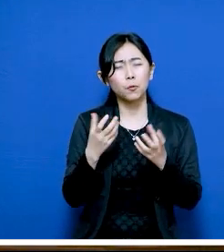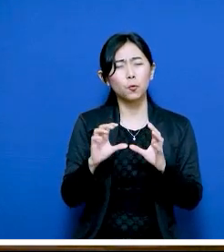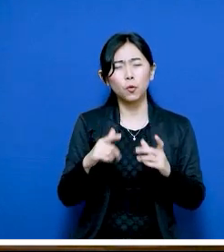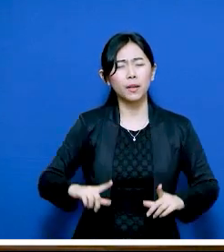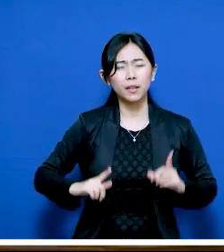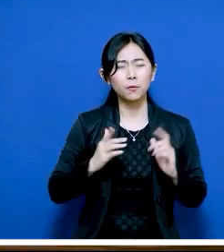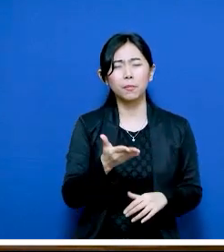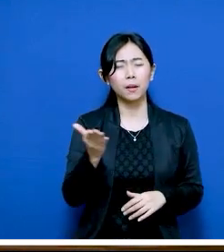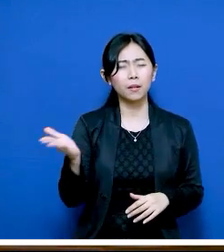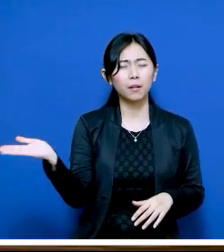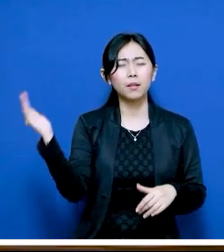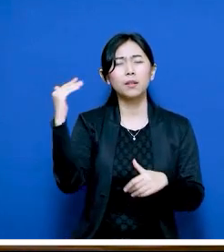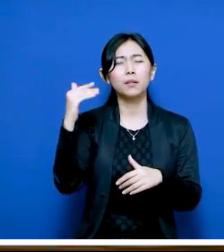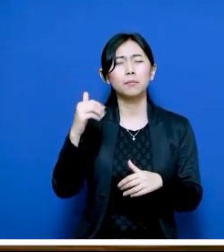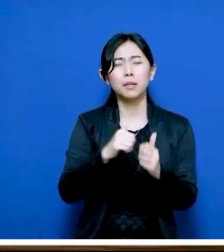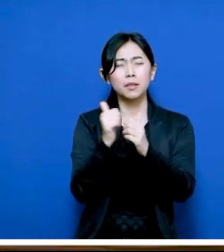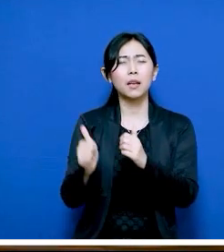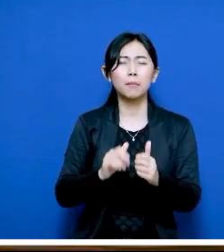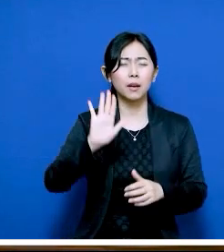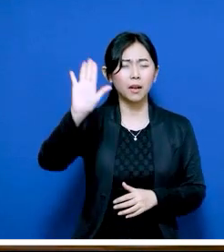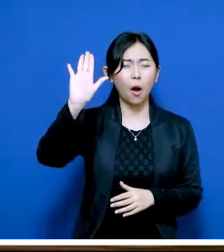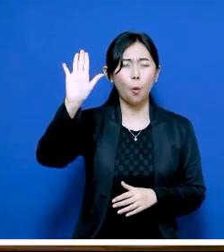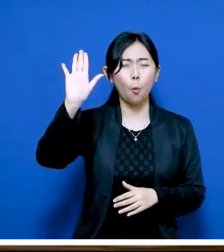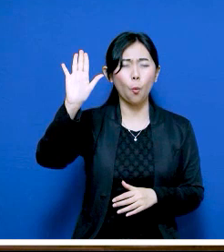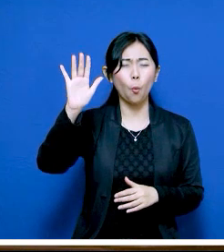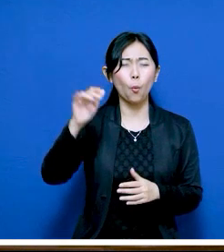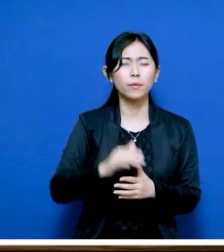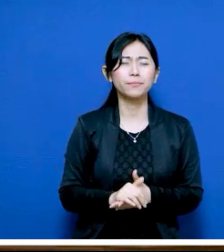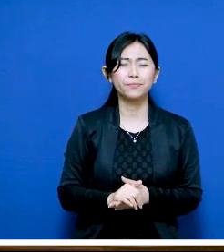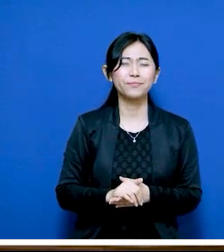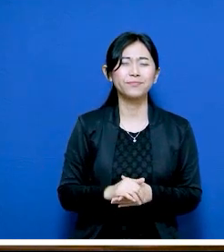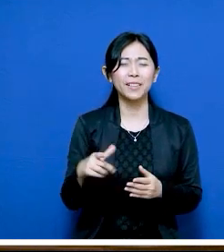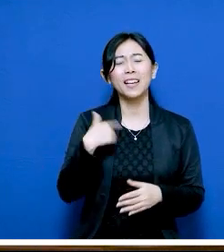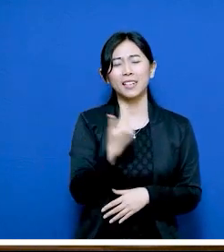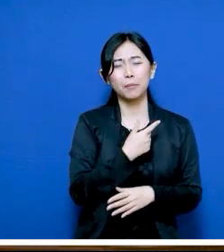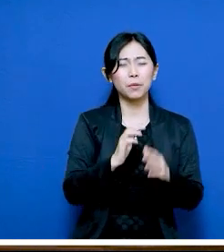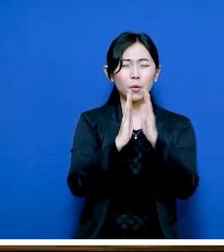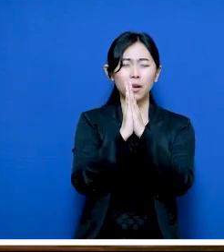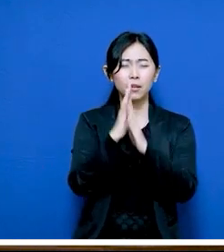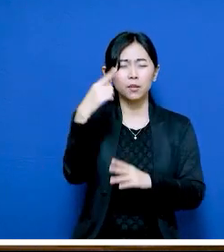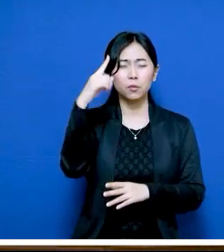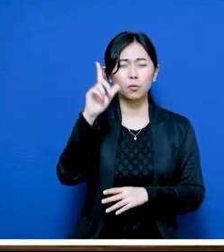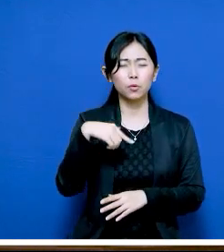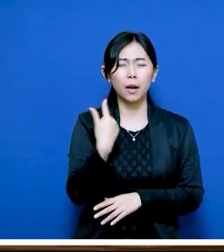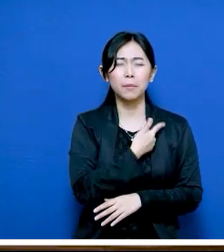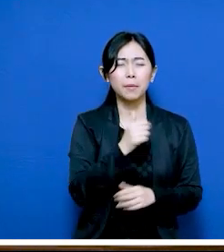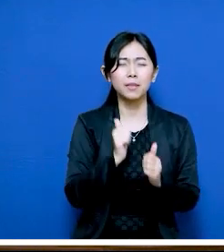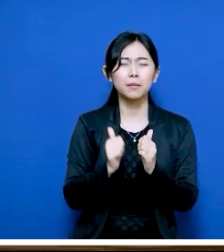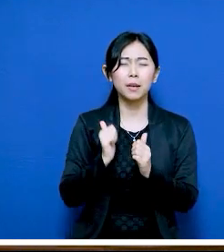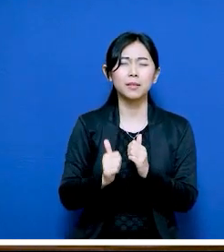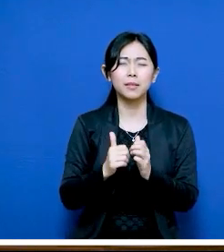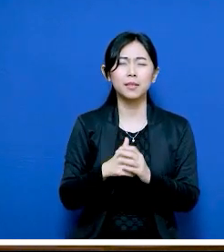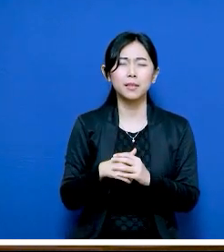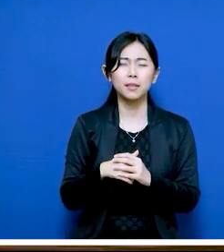hidupnya di dalam dan bersama Engkau. Akhirnya, kami bersama berdoa untuk kami pribadi lepas